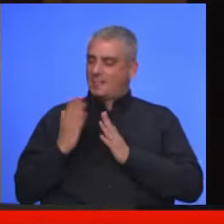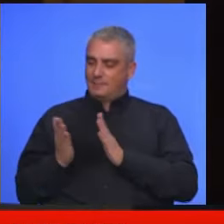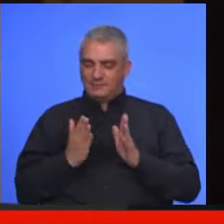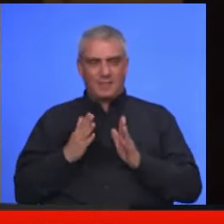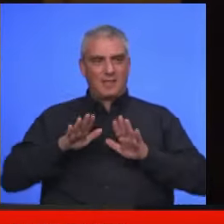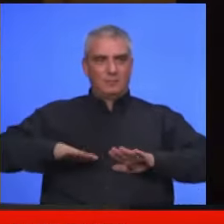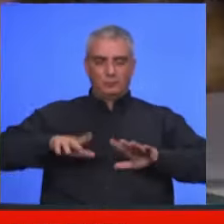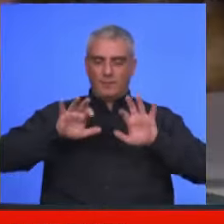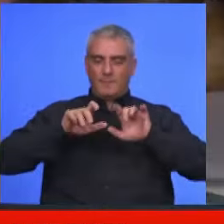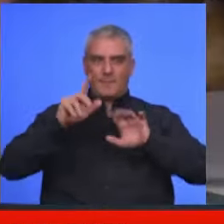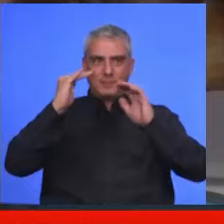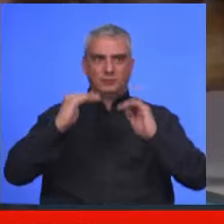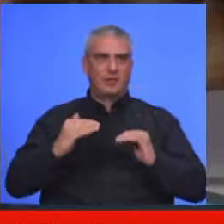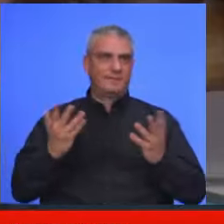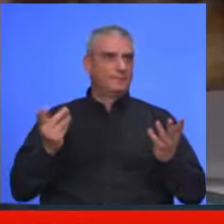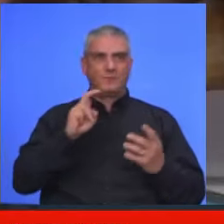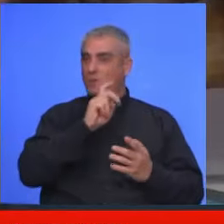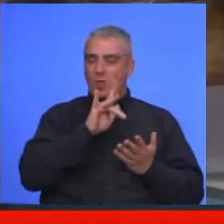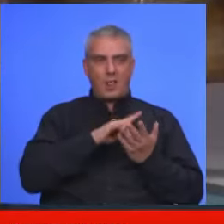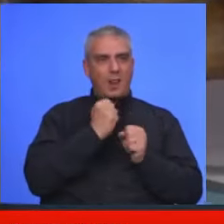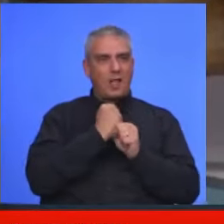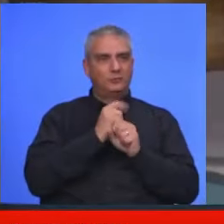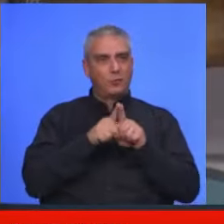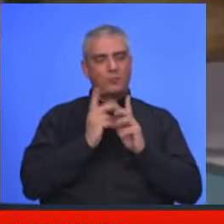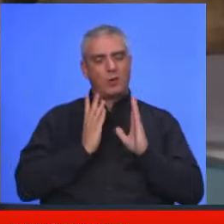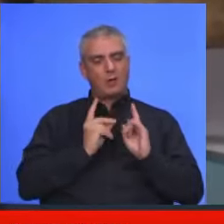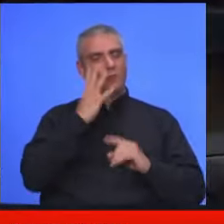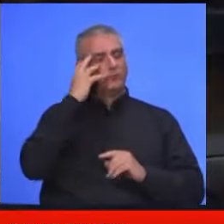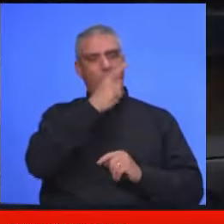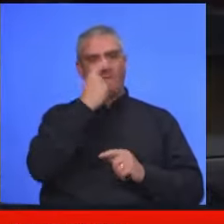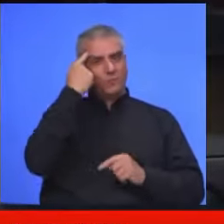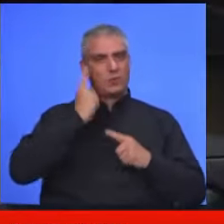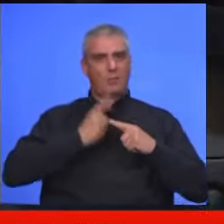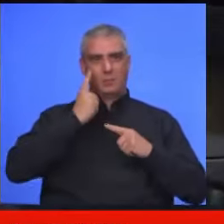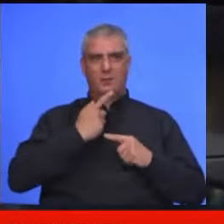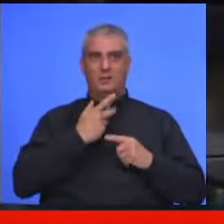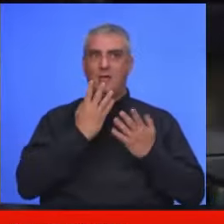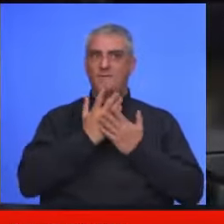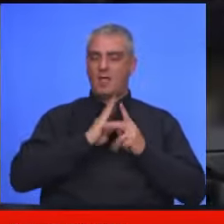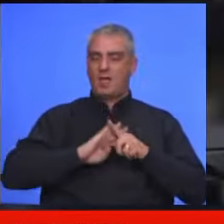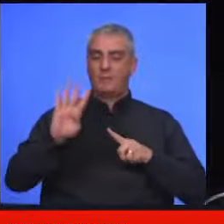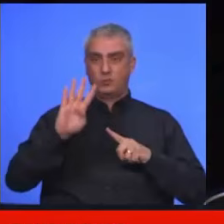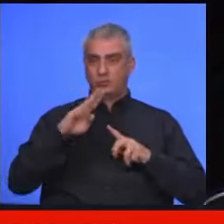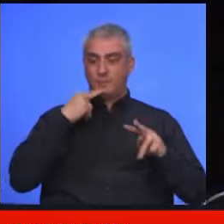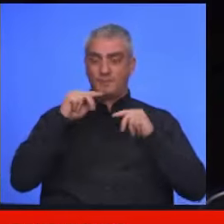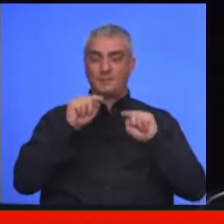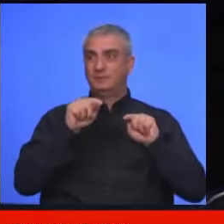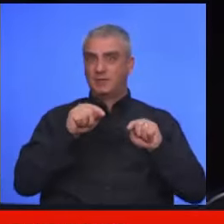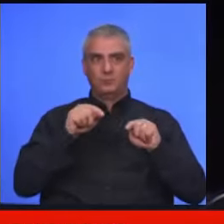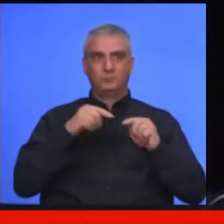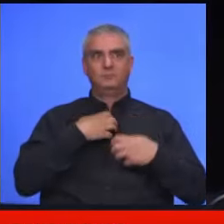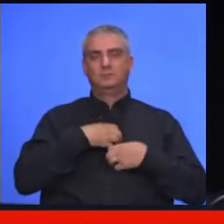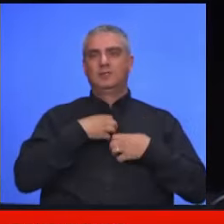ההושבות במחשב של המערכות. כאילו, עומר לא פה לעשות את זה כמו בדרך שהוא אוהב ובדרך שהוא יודע. ארבעה חודשים שבמסעדה הזאת